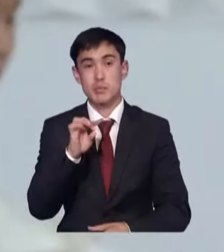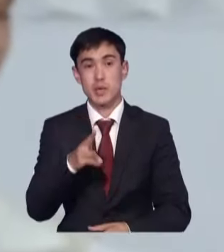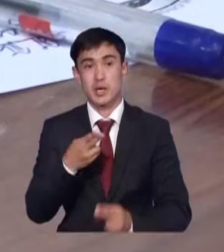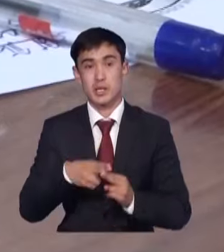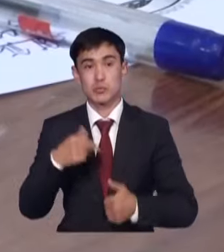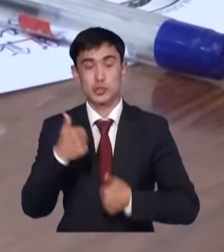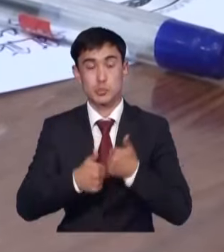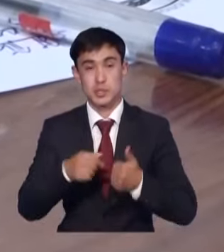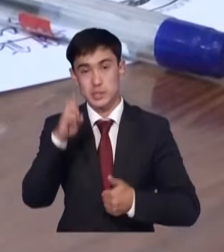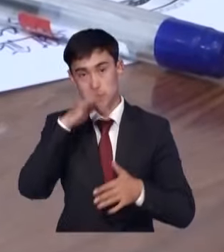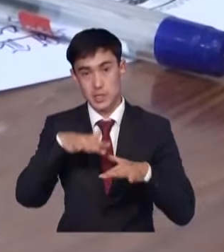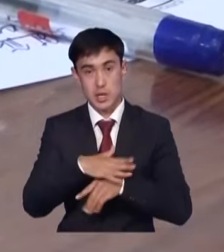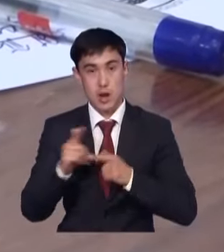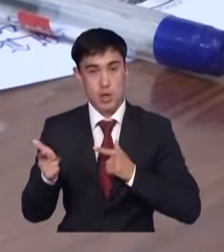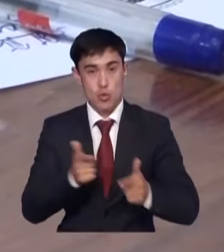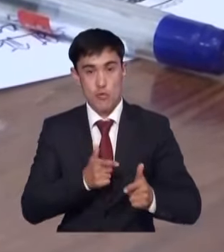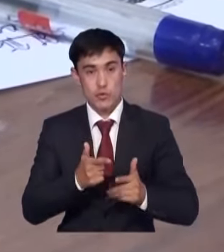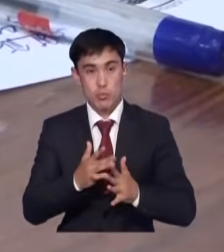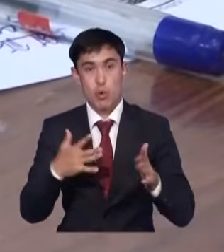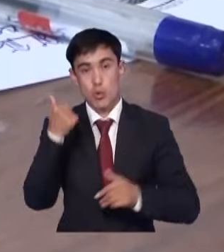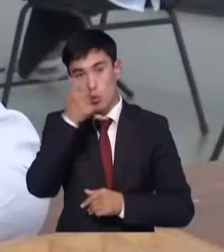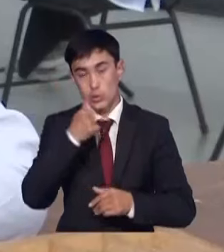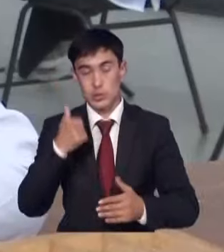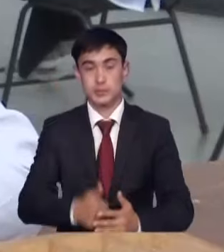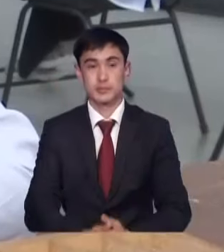этому чемпионату страны готовилась более года.